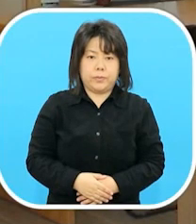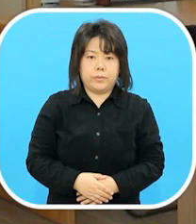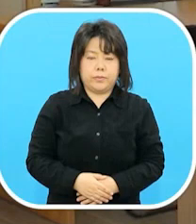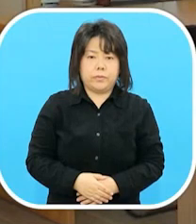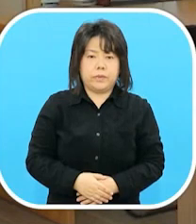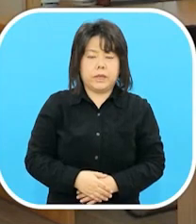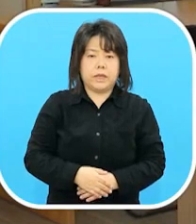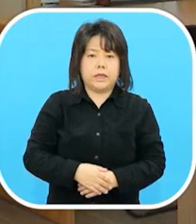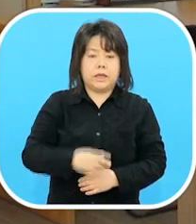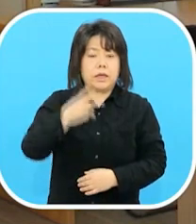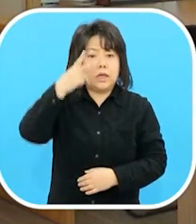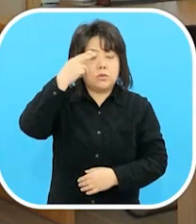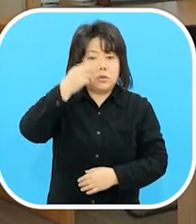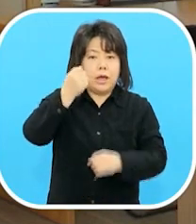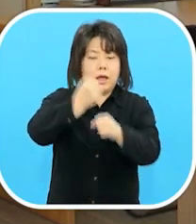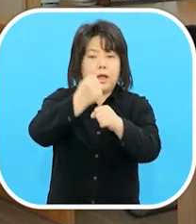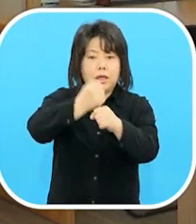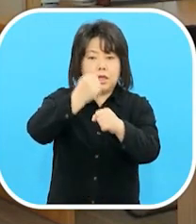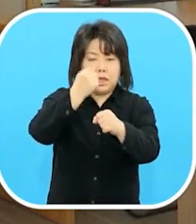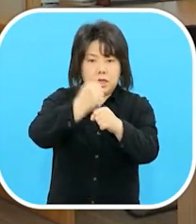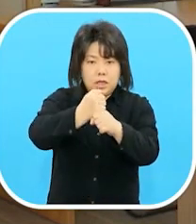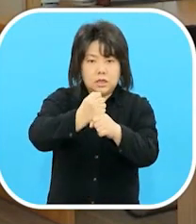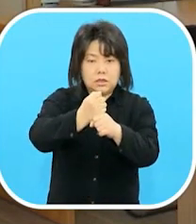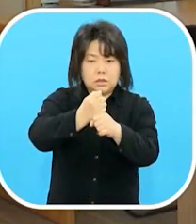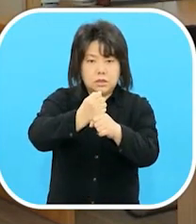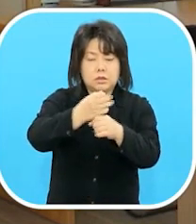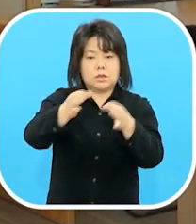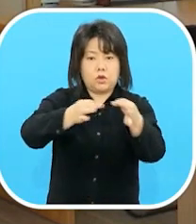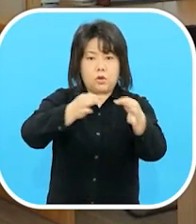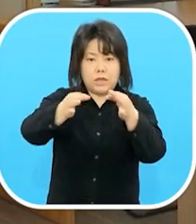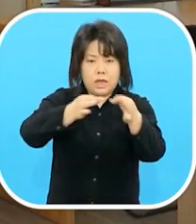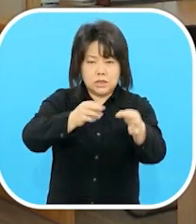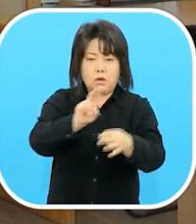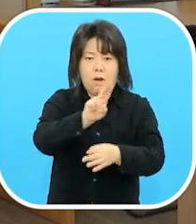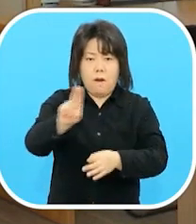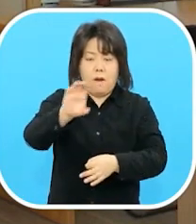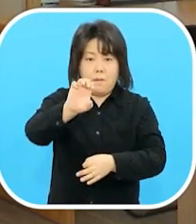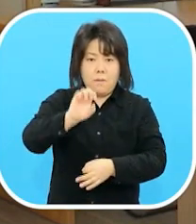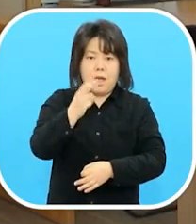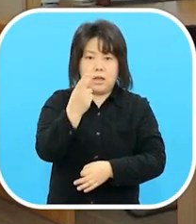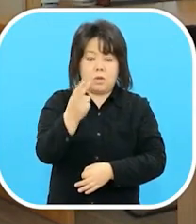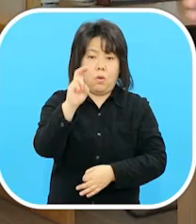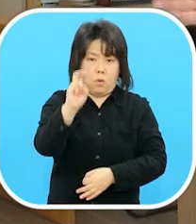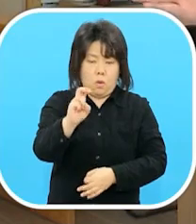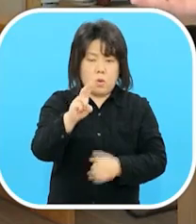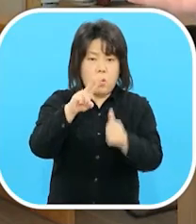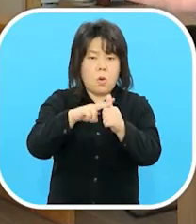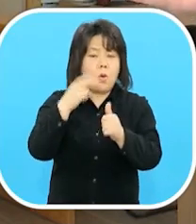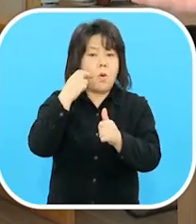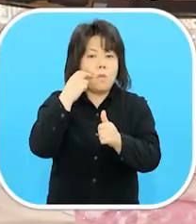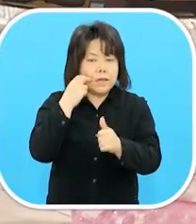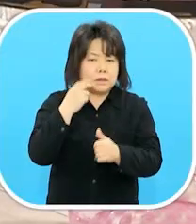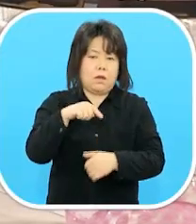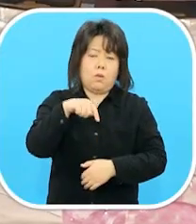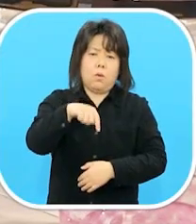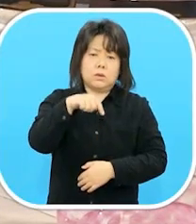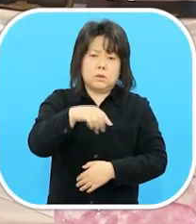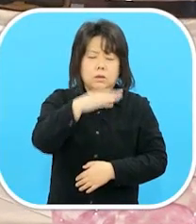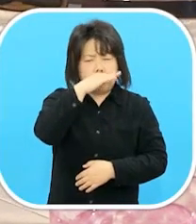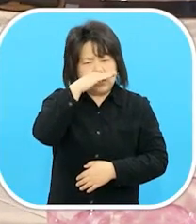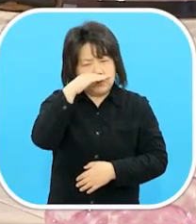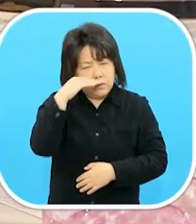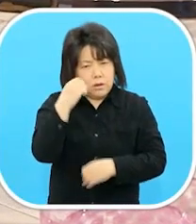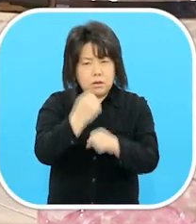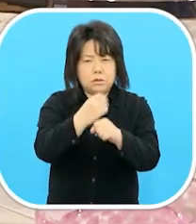グラススタジオベトロの小松さんです。 こちらにはですね、もう素晴らしいグラスアートの作品